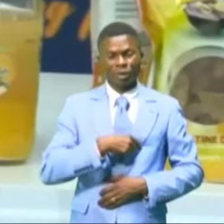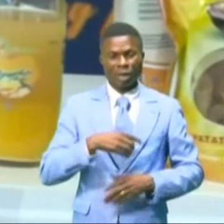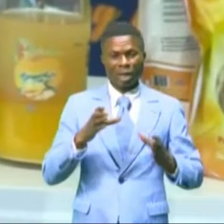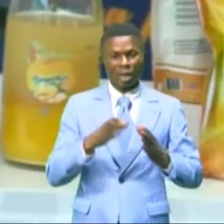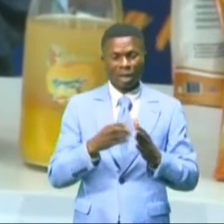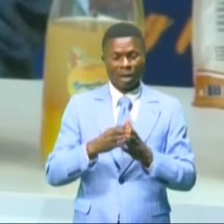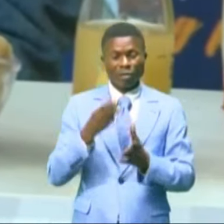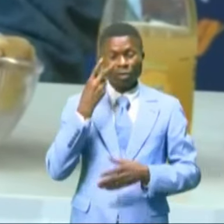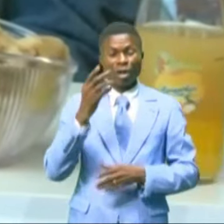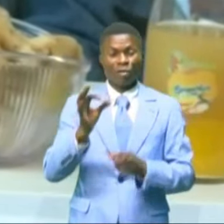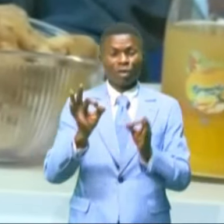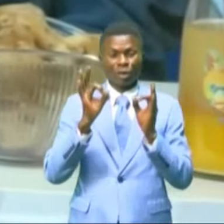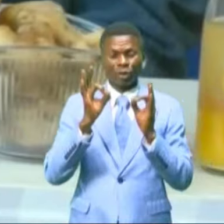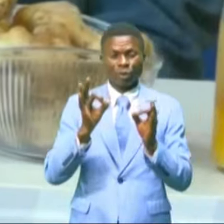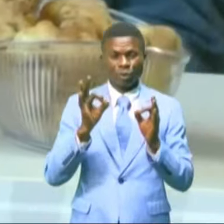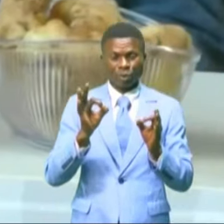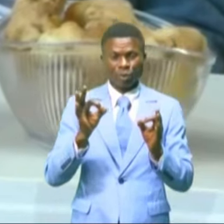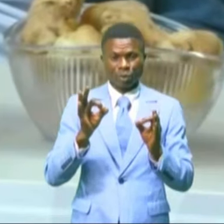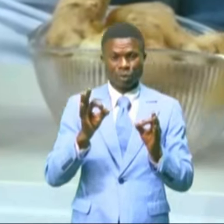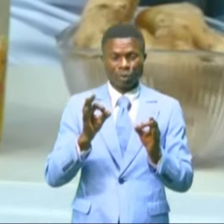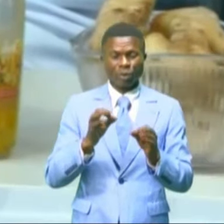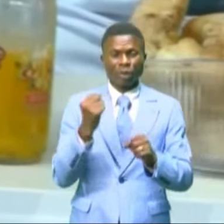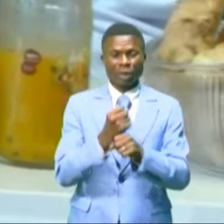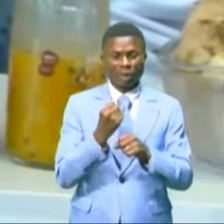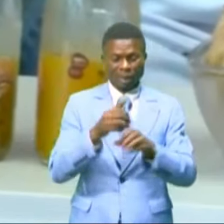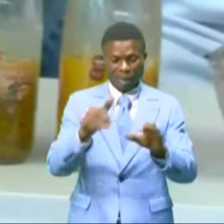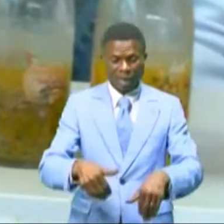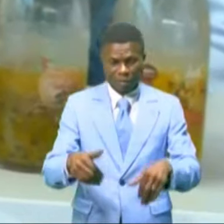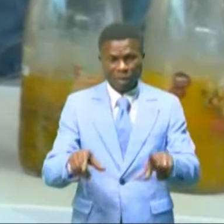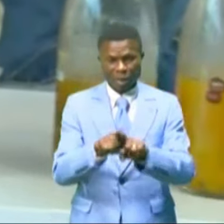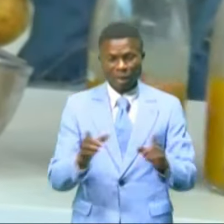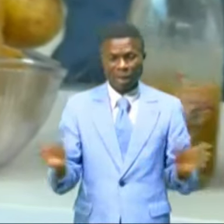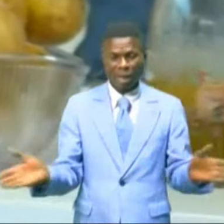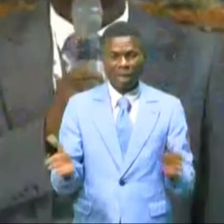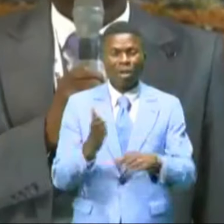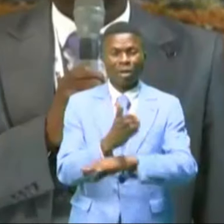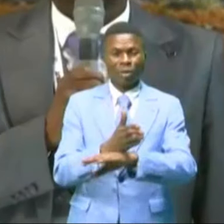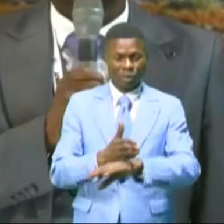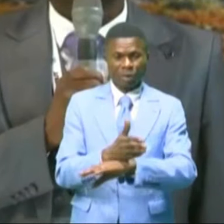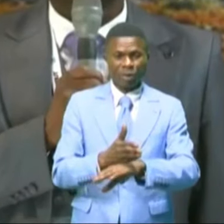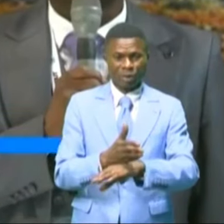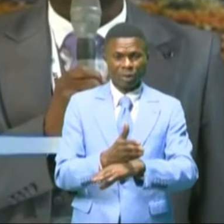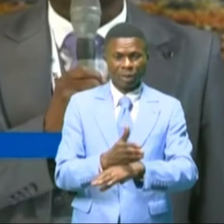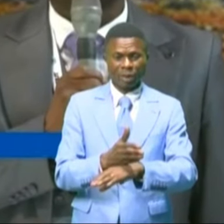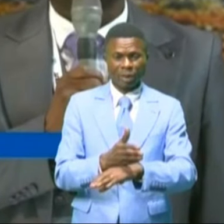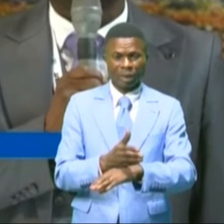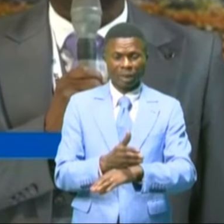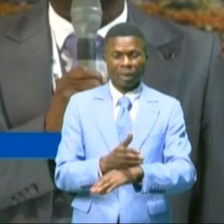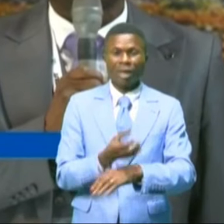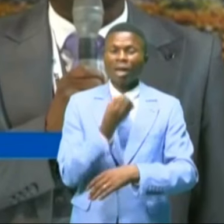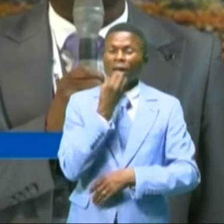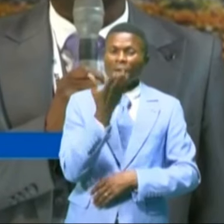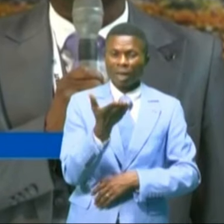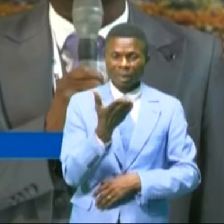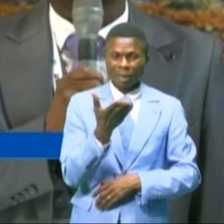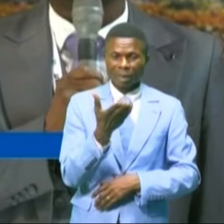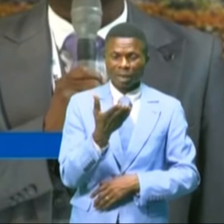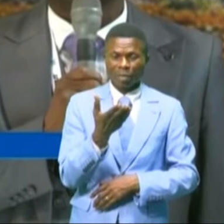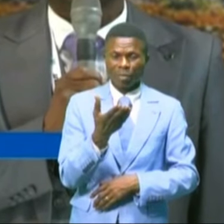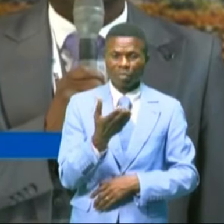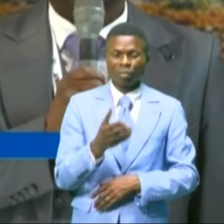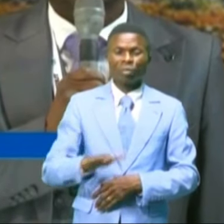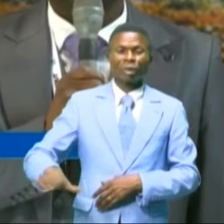nouvelle vision de l'agriculture et de l'agro-business, qui est le modèle MacFoot